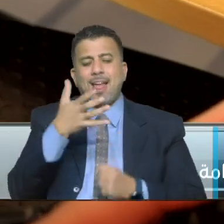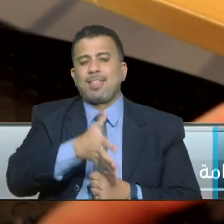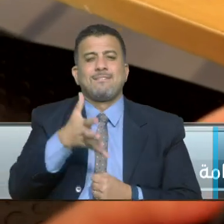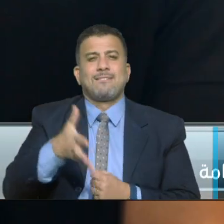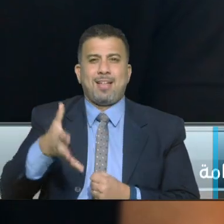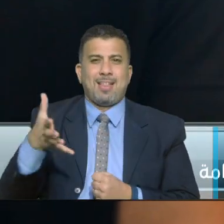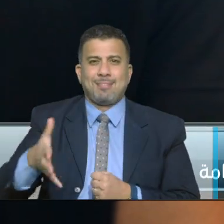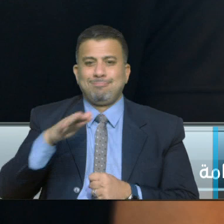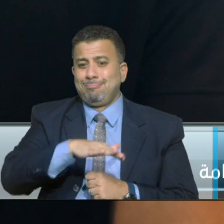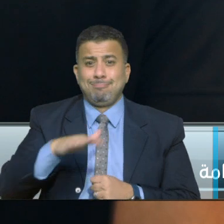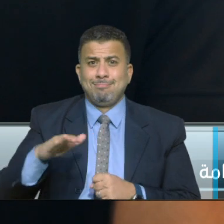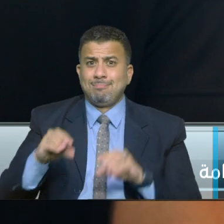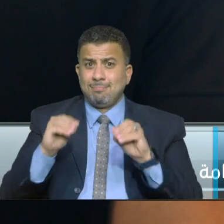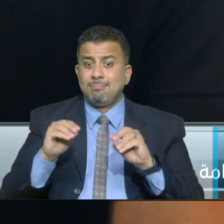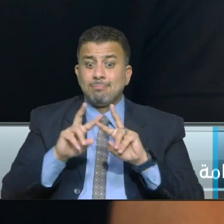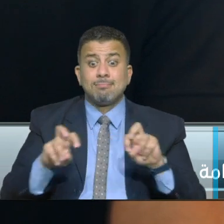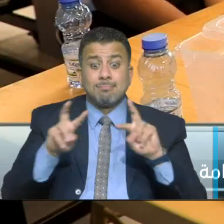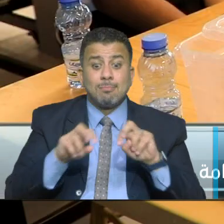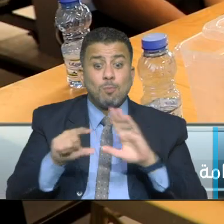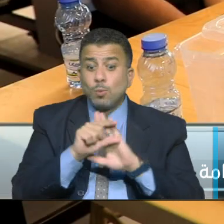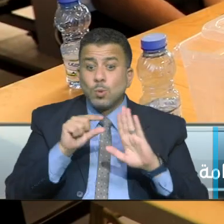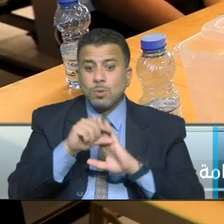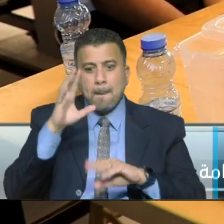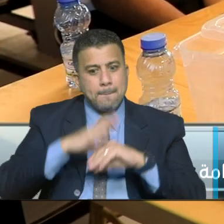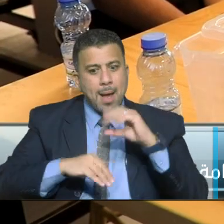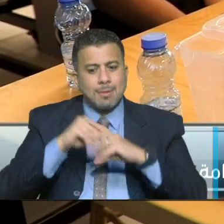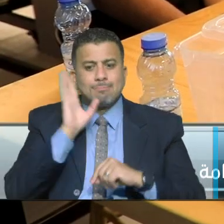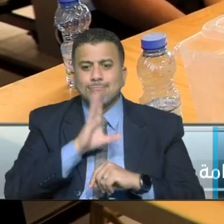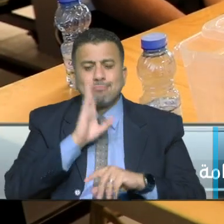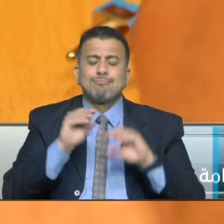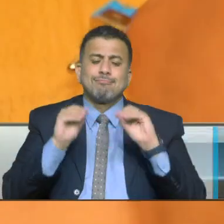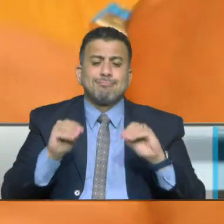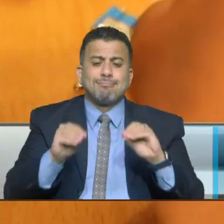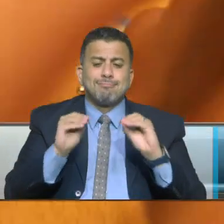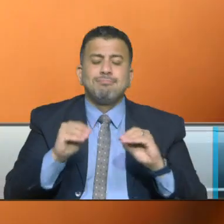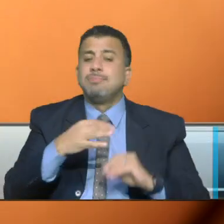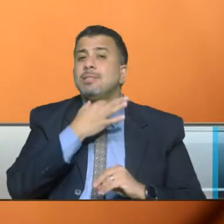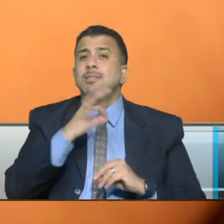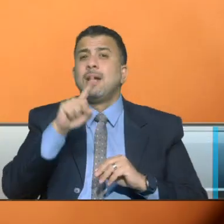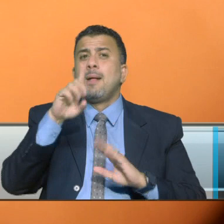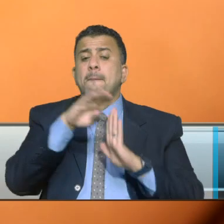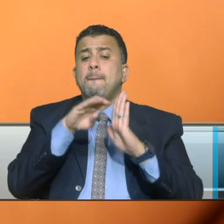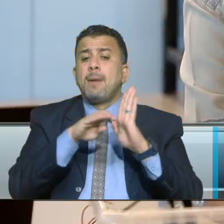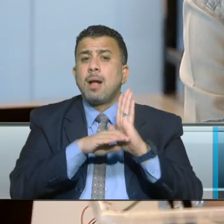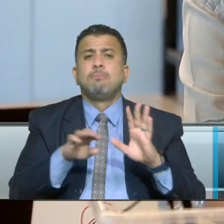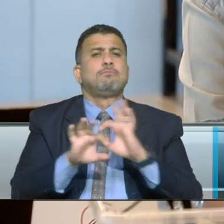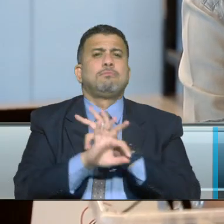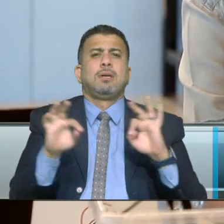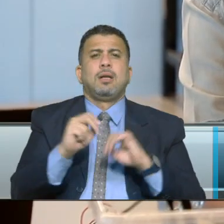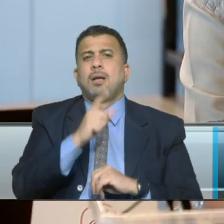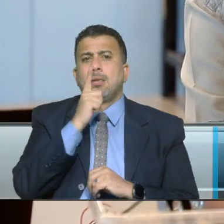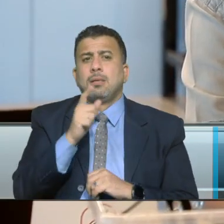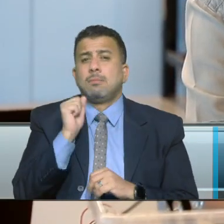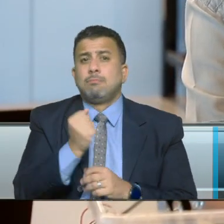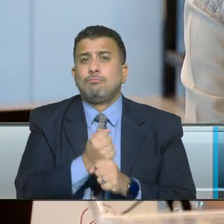للأطفال تتيح لهم استكشاف موضوعات ومهارات تعليمية جديدة ضمن برنامج متكامل يقام